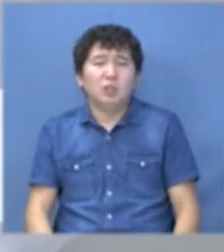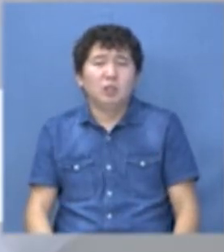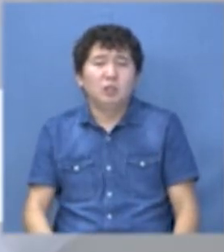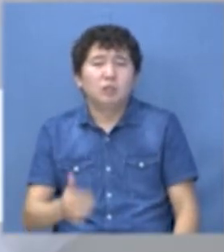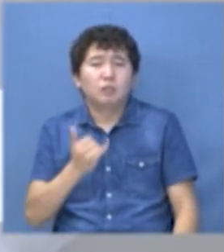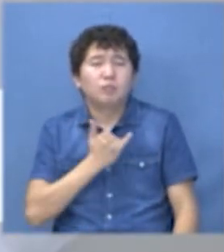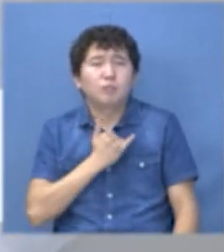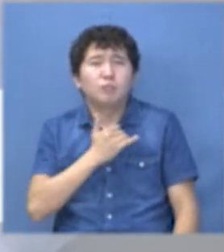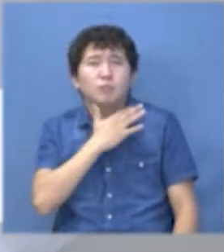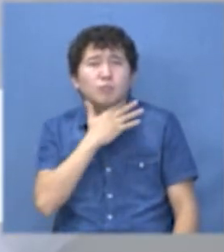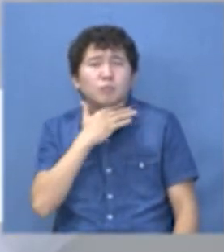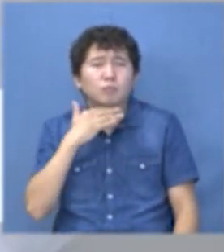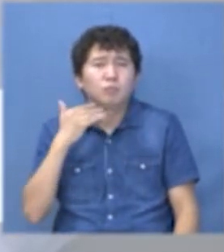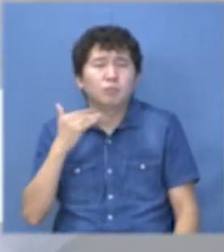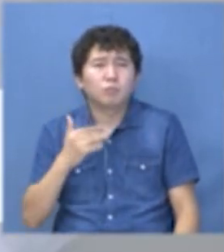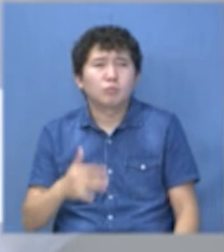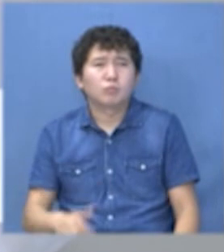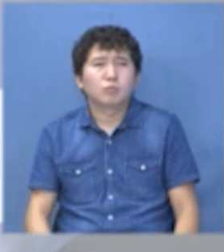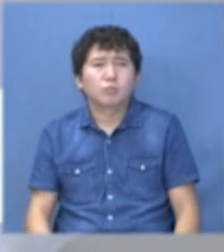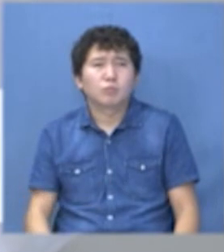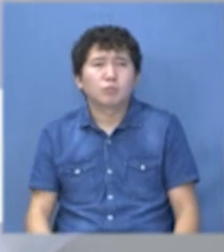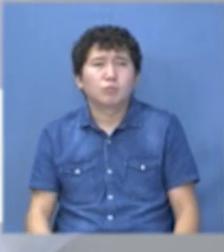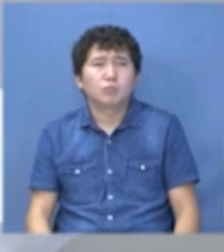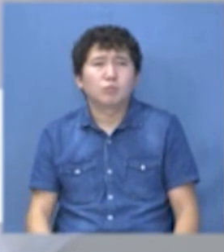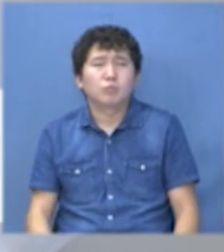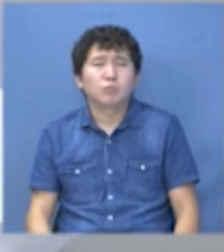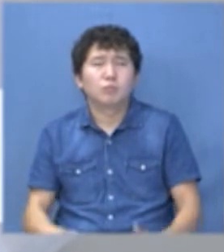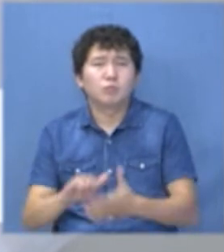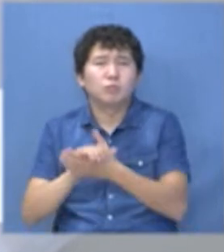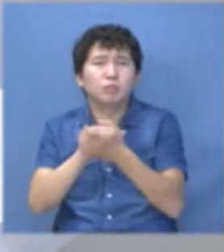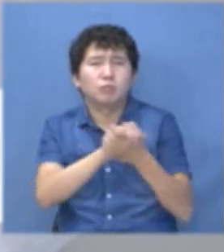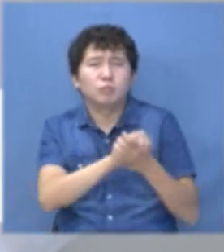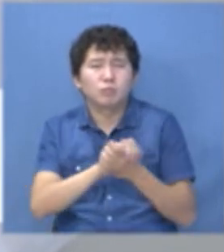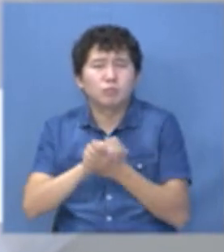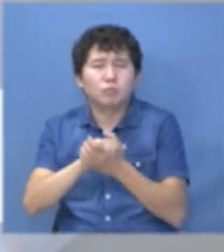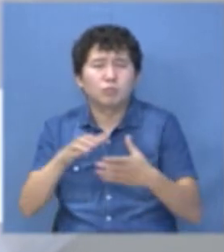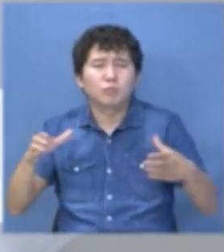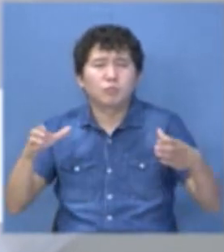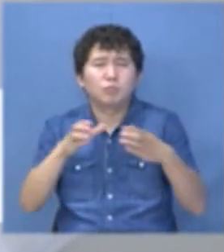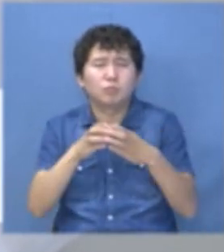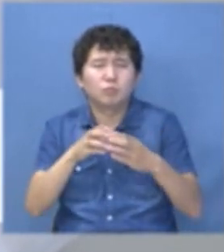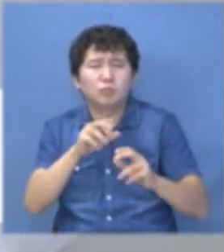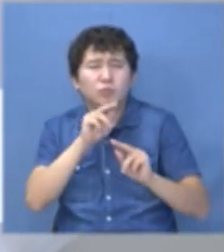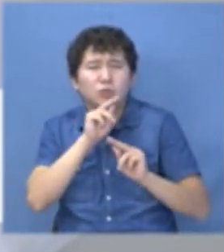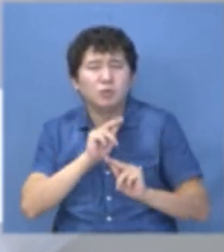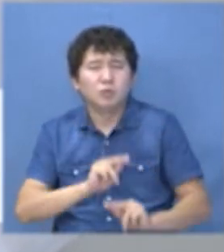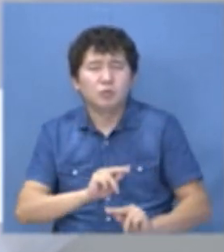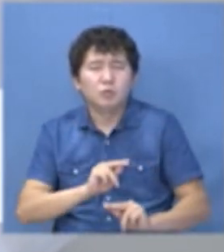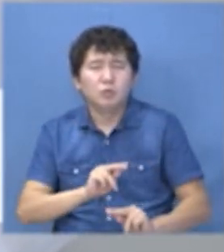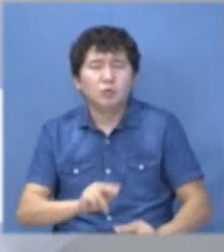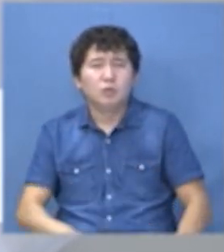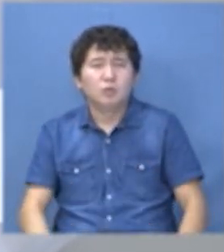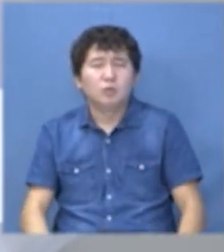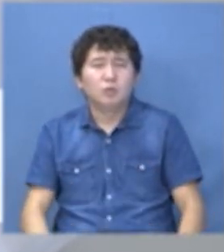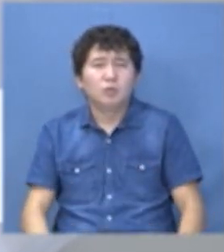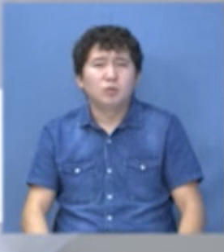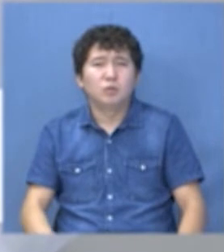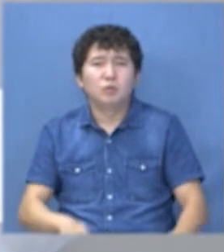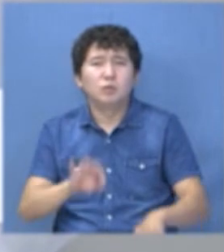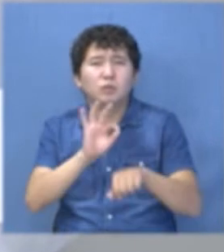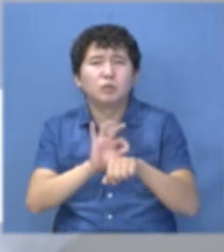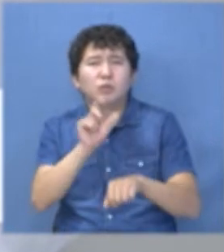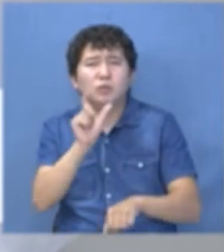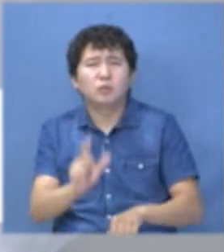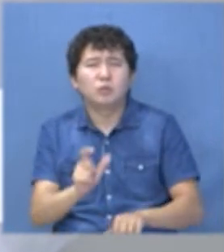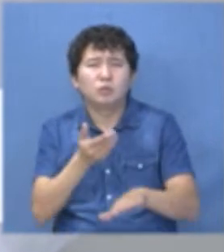очень дружный, сплоченный коллектив. Работа достаточно тяжелая, пациенты тяжелые,